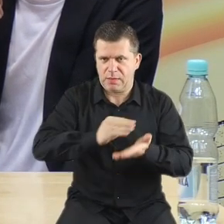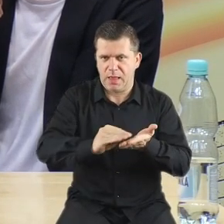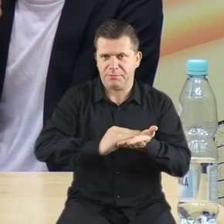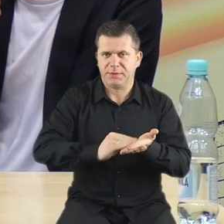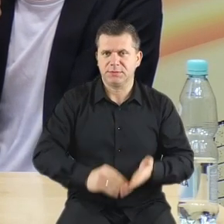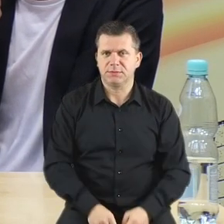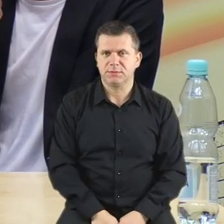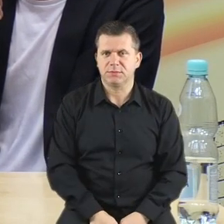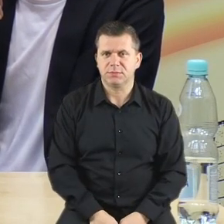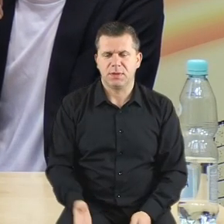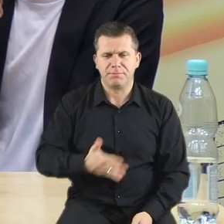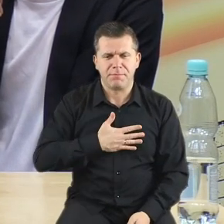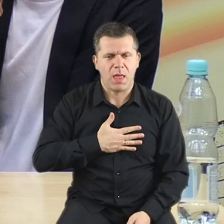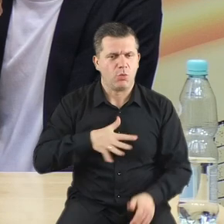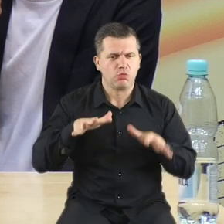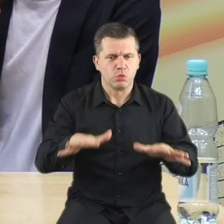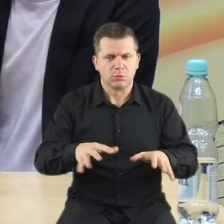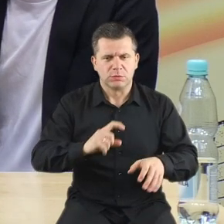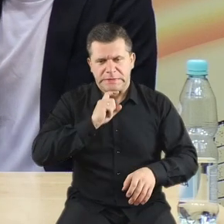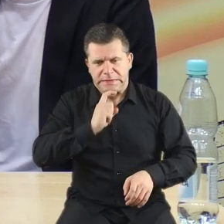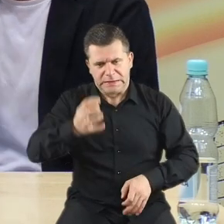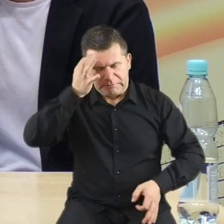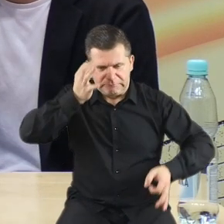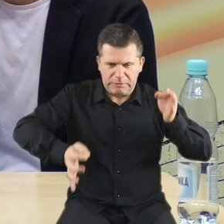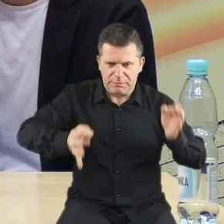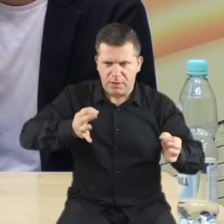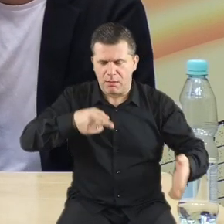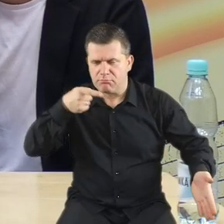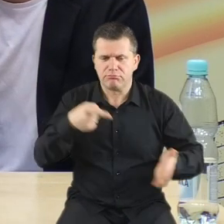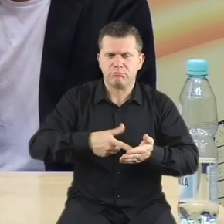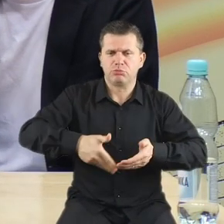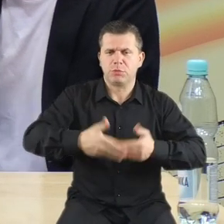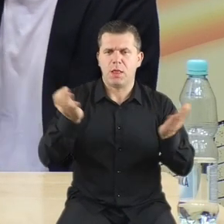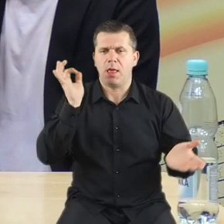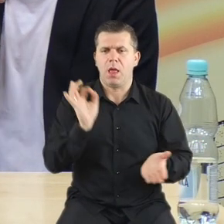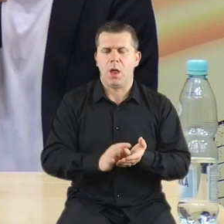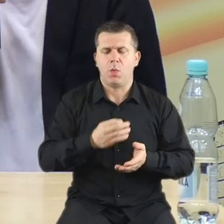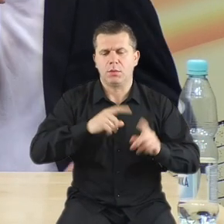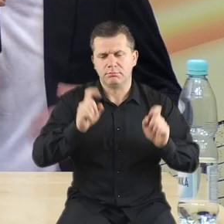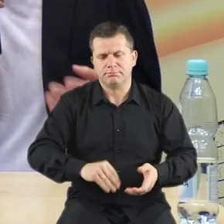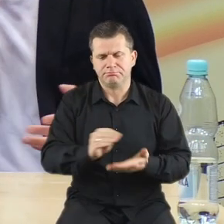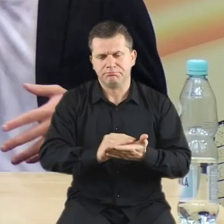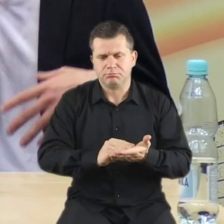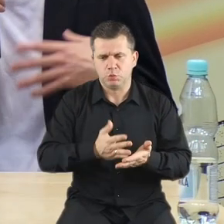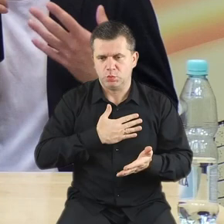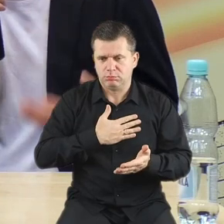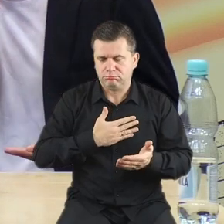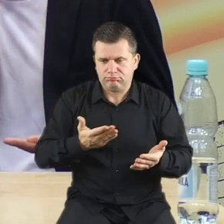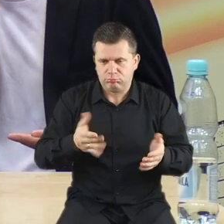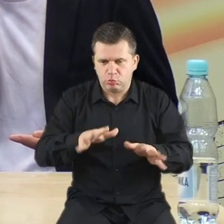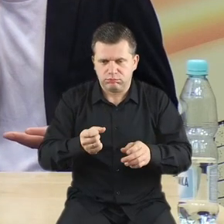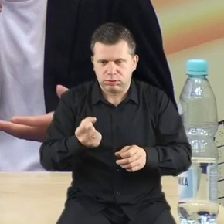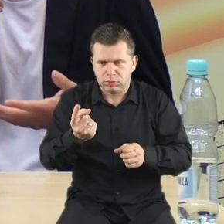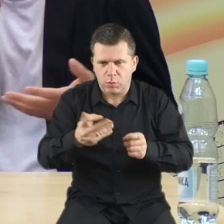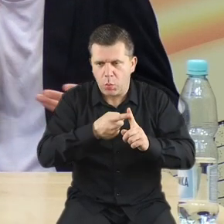Miałem masę wątpliwości. Ale pewnego dnia, pamiętam, usiadłem i zacząłem pisać jak nie ja. Dużo postaci, długie